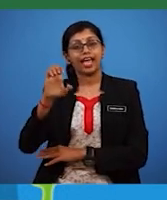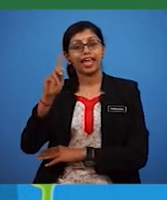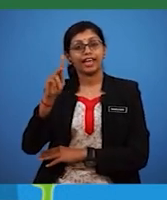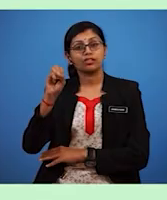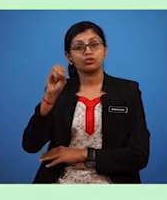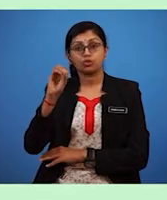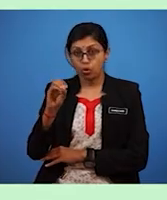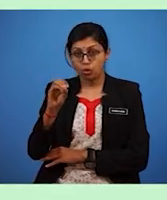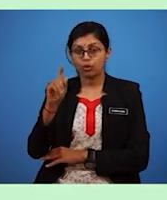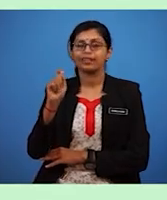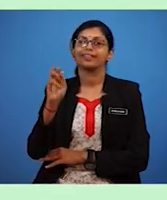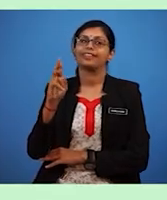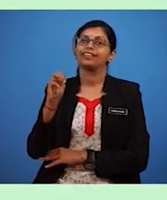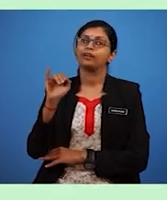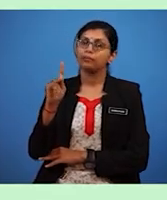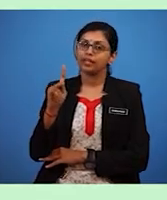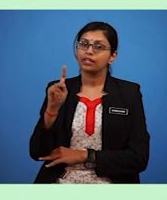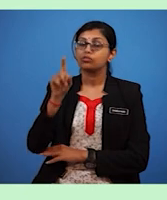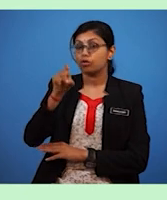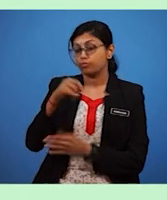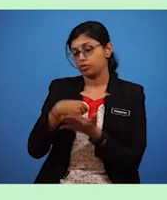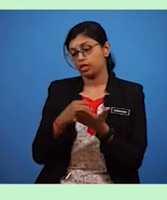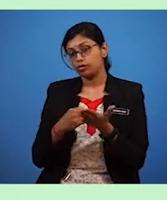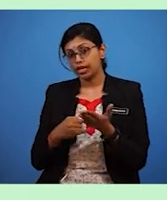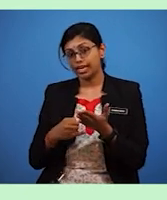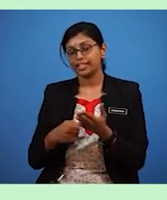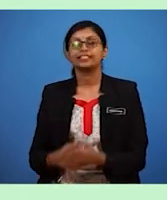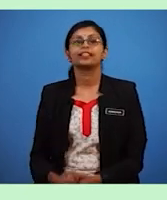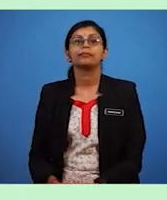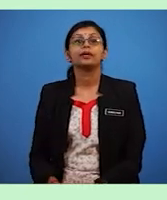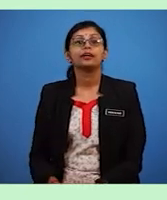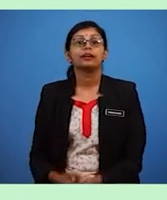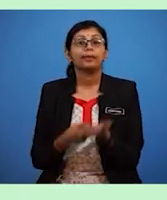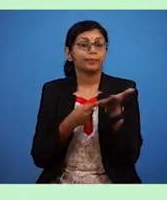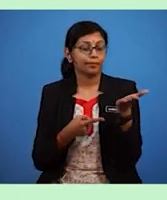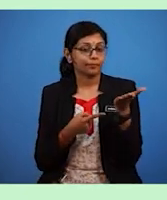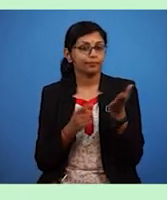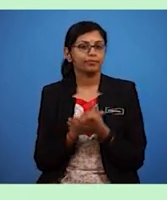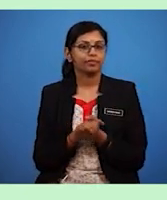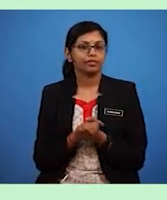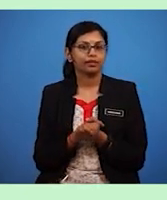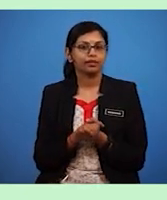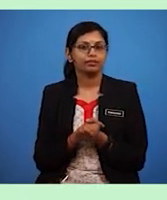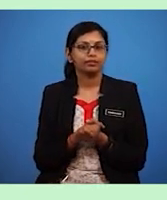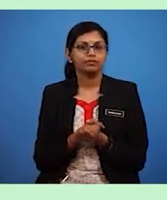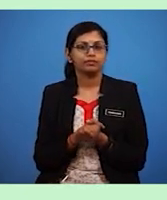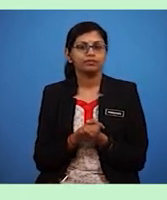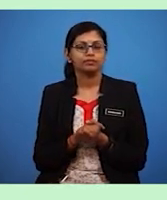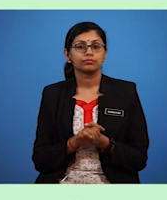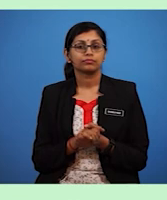eksotermik, maka kita lukis satu garis yang menunjukkan anak panah